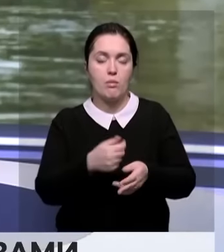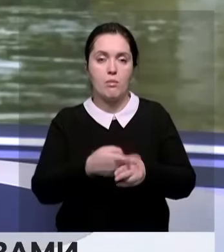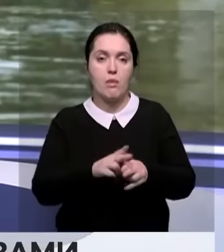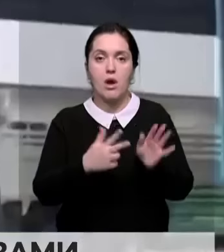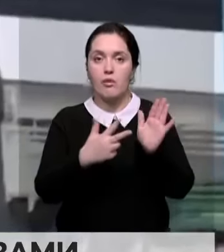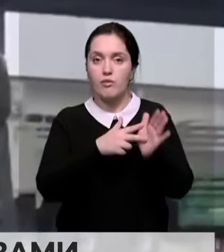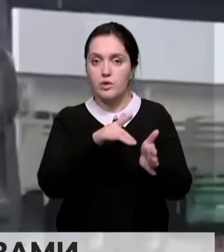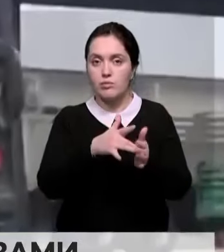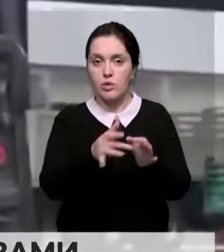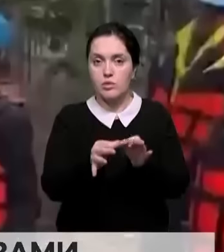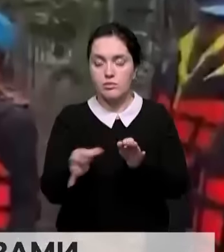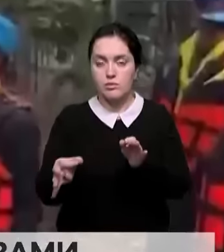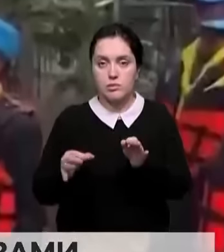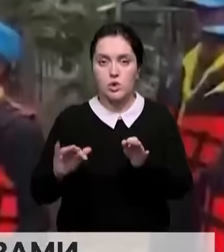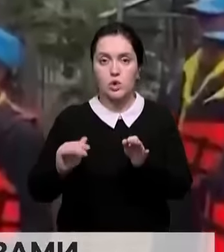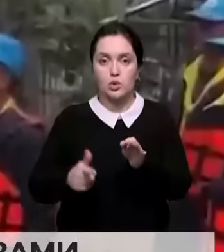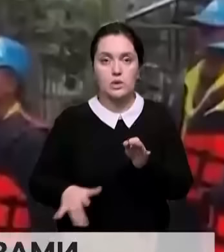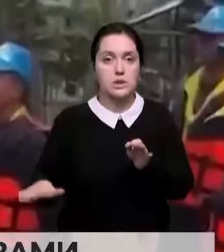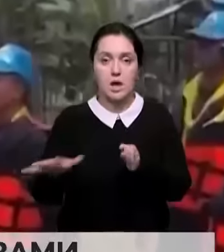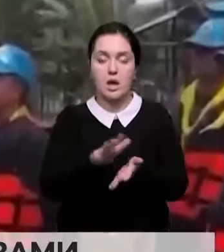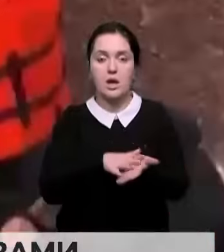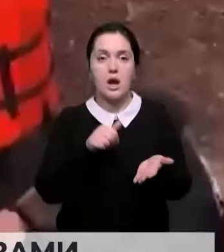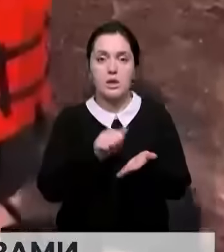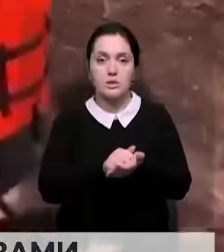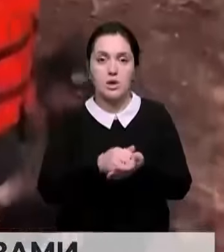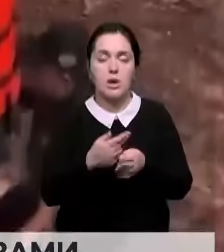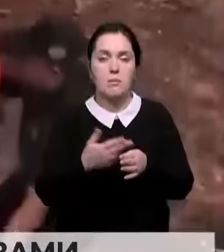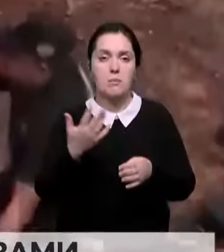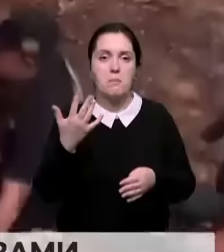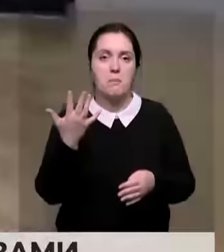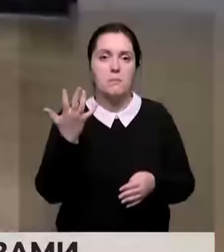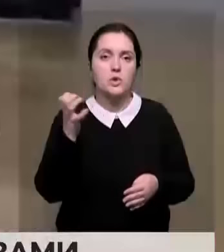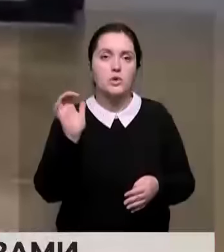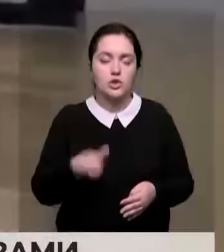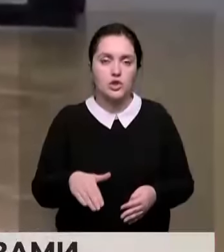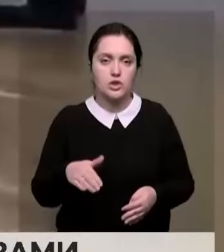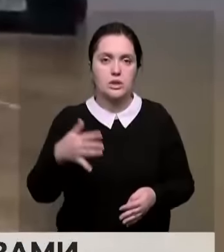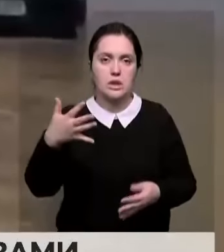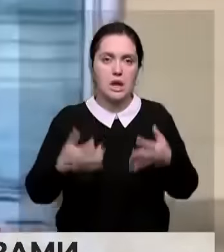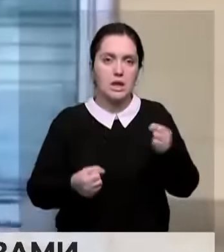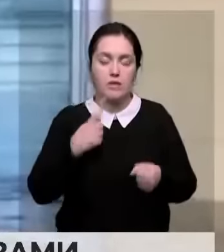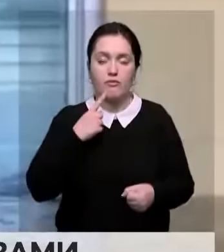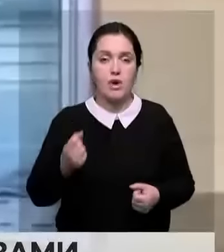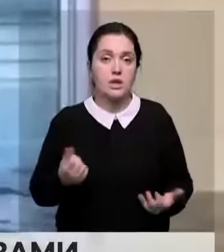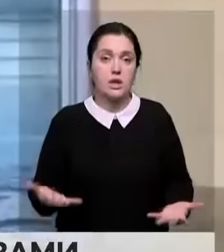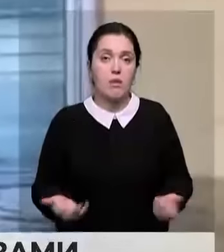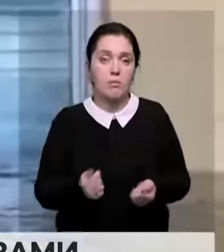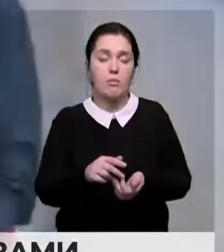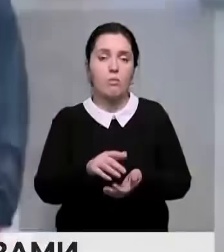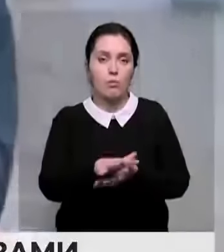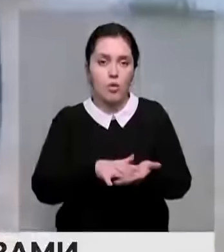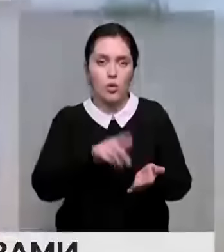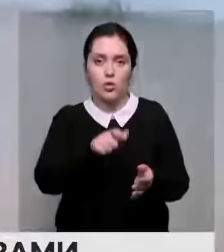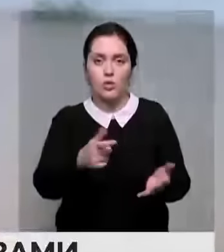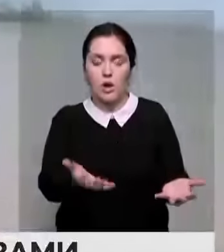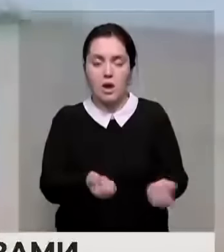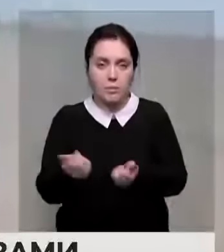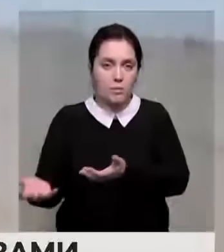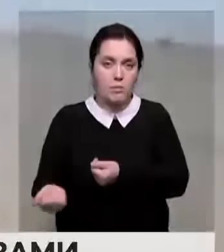затронула 8 провинций на юге страны. Разрушено больше 500 000 строений. Военные спасатели продолжают эвакуировать жителей.